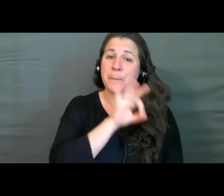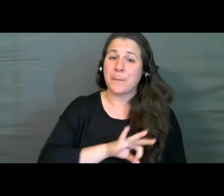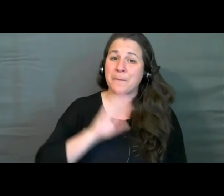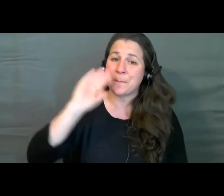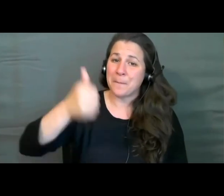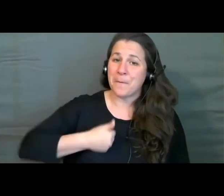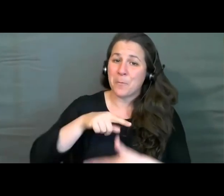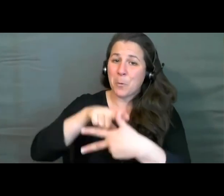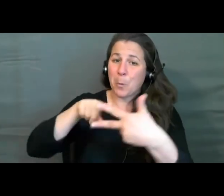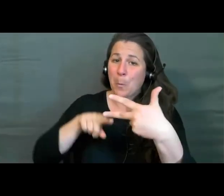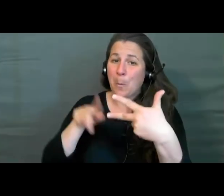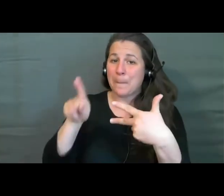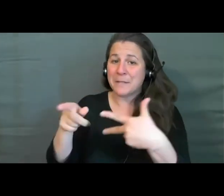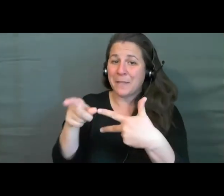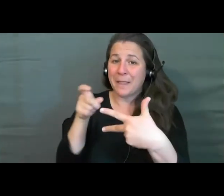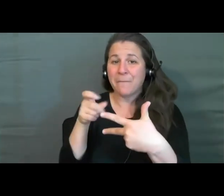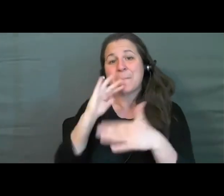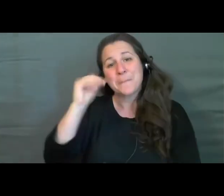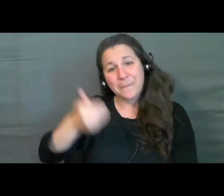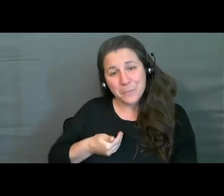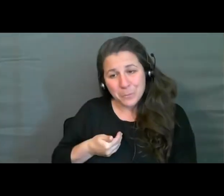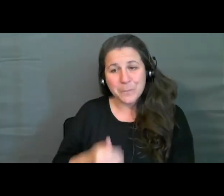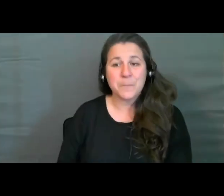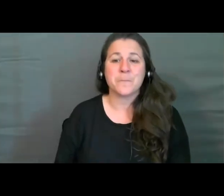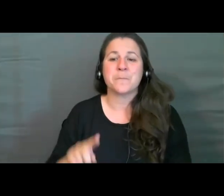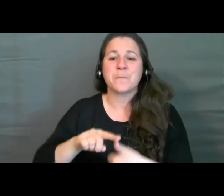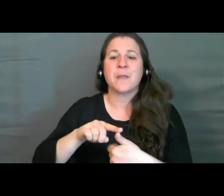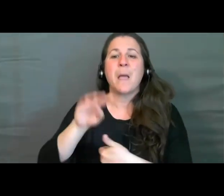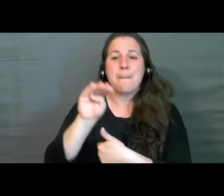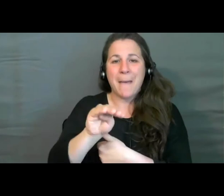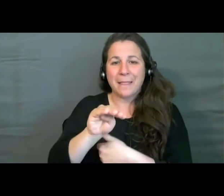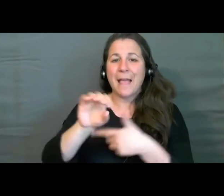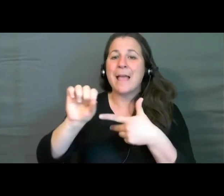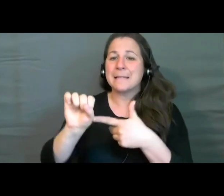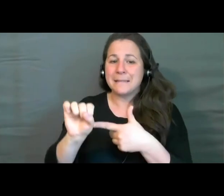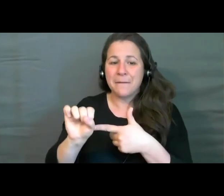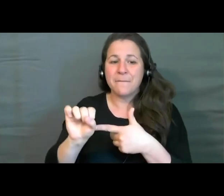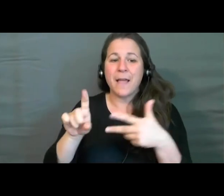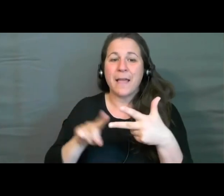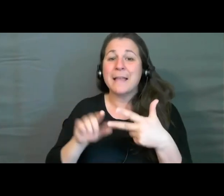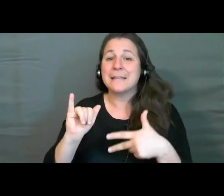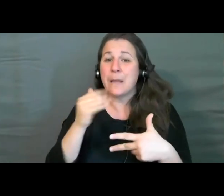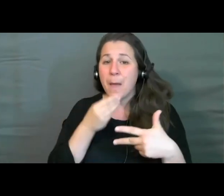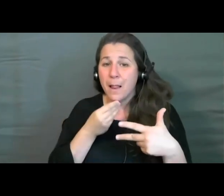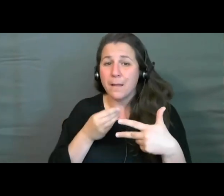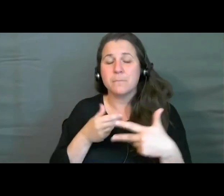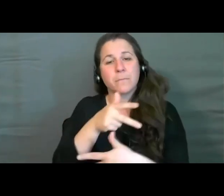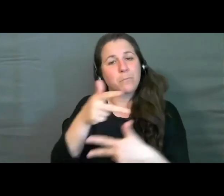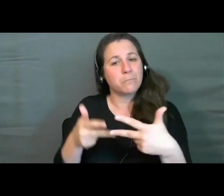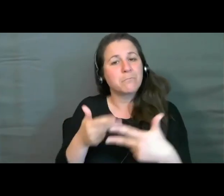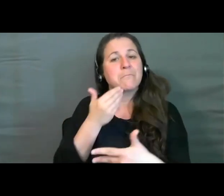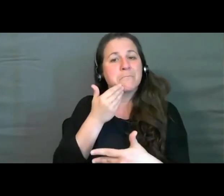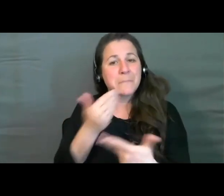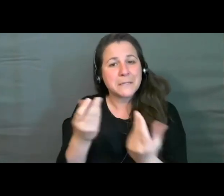invités, à mes trois invités, donc Martin, Sylvain et Isabelle, que